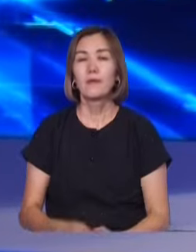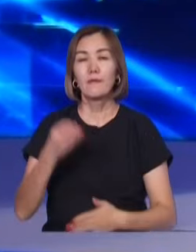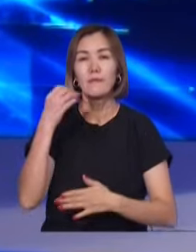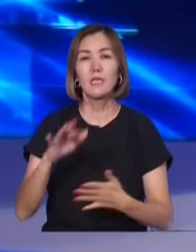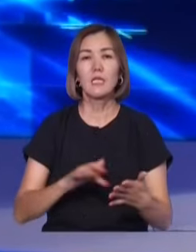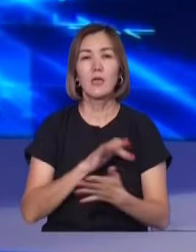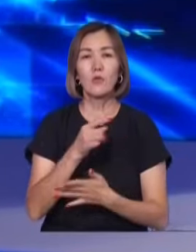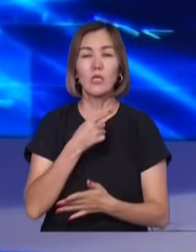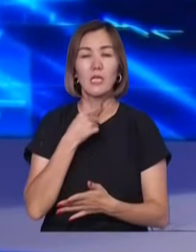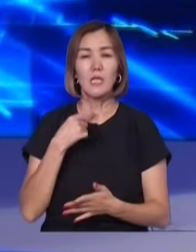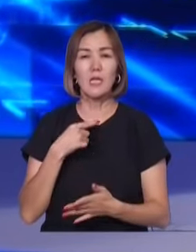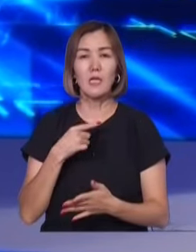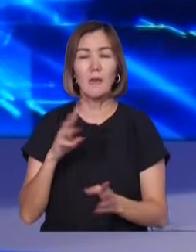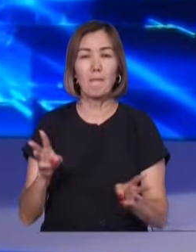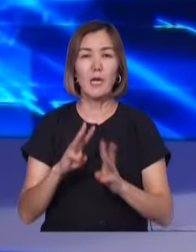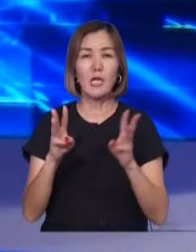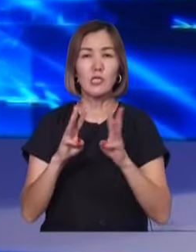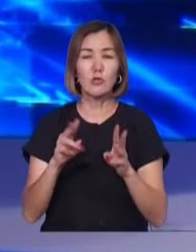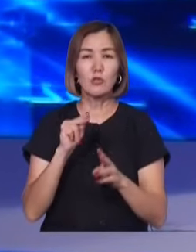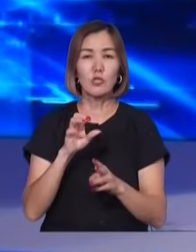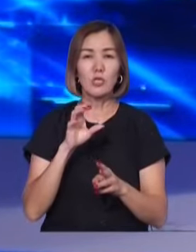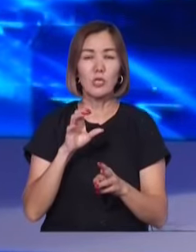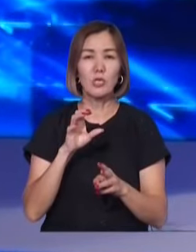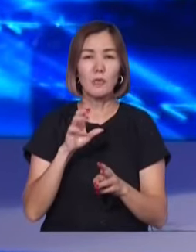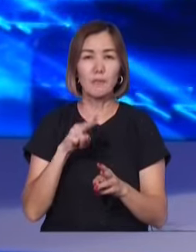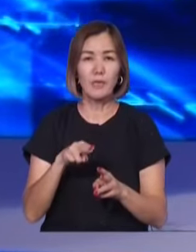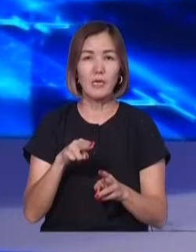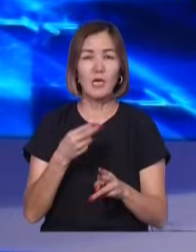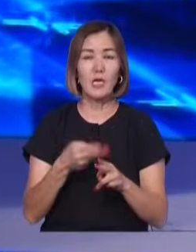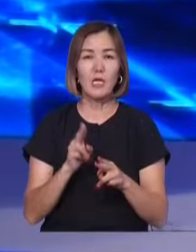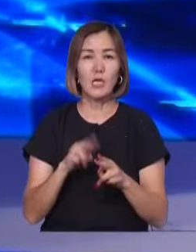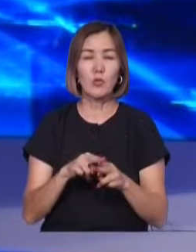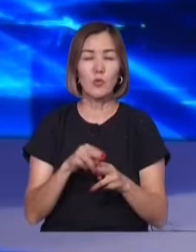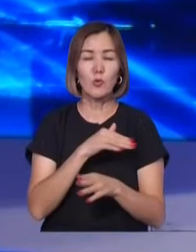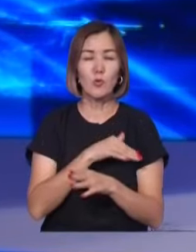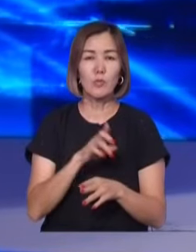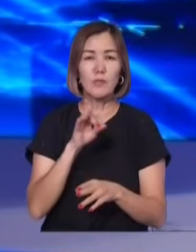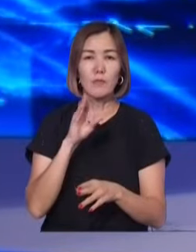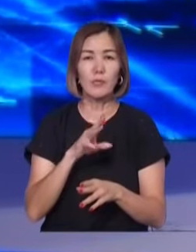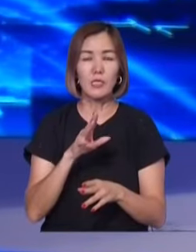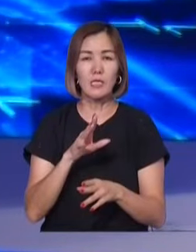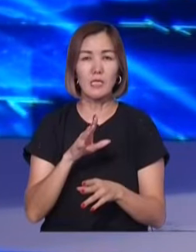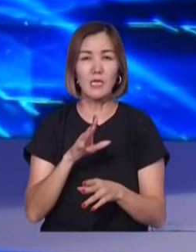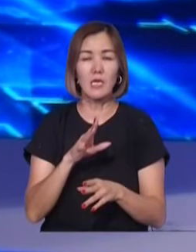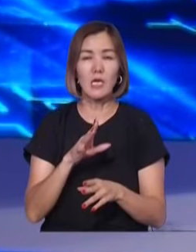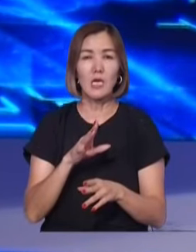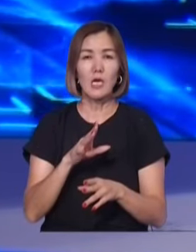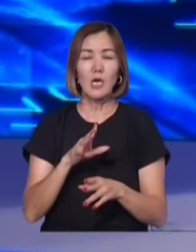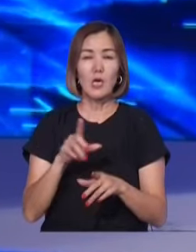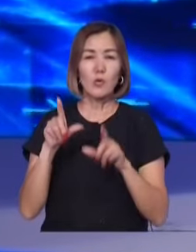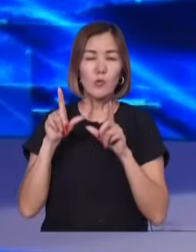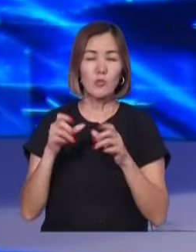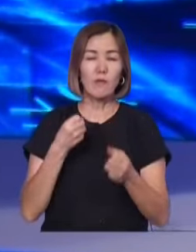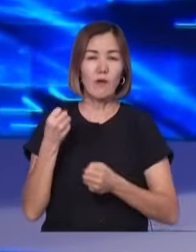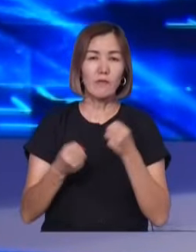В центре города Талдыкурган произошел пожар по улице Биржансал, который охватил грузовой автомобиль и уличные торговые палатки на площади